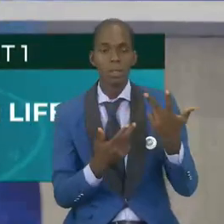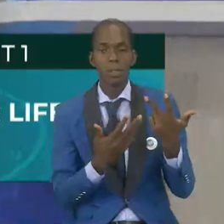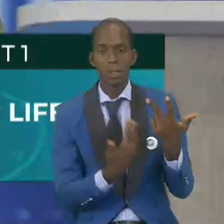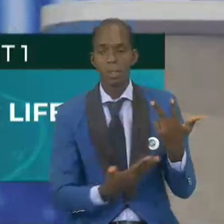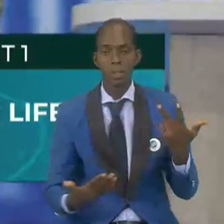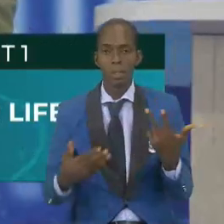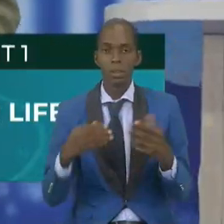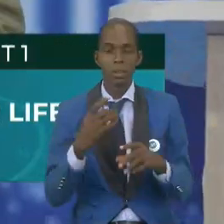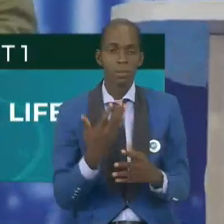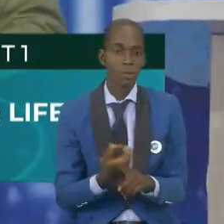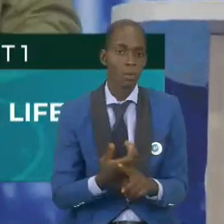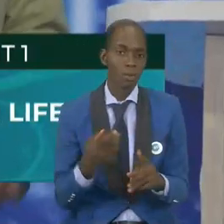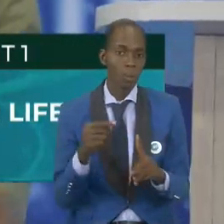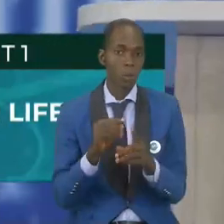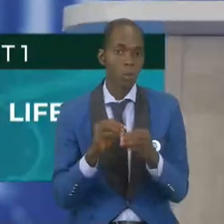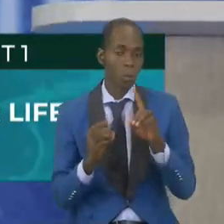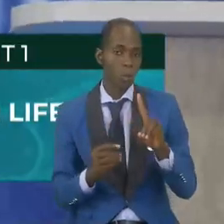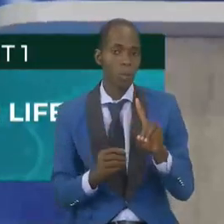la vie.